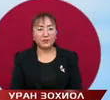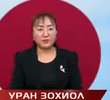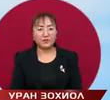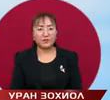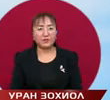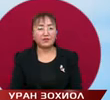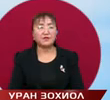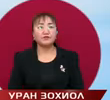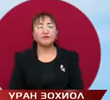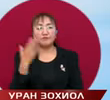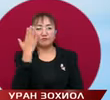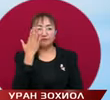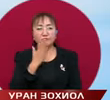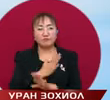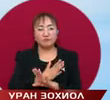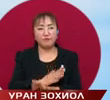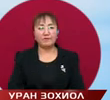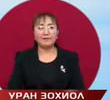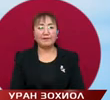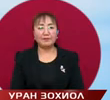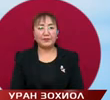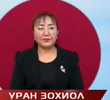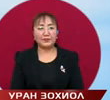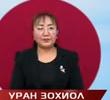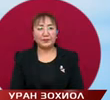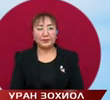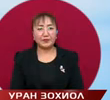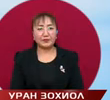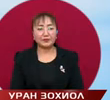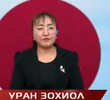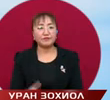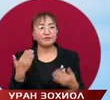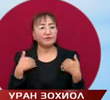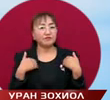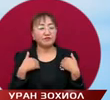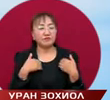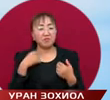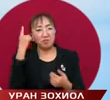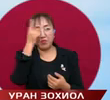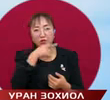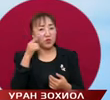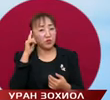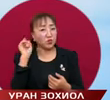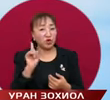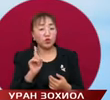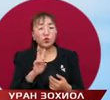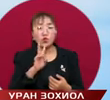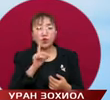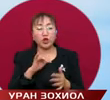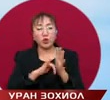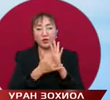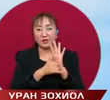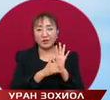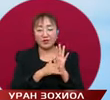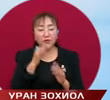За бүгдэр уншлаа. За багш нь үгийн утга танил бас үгийн утга эргцүүлэн сайн